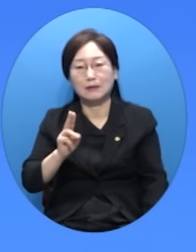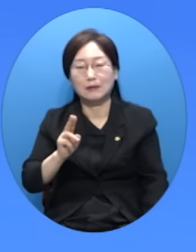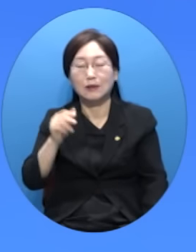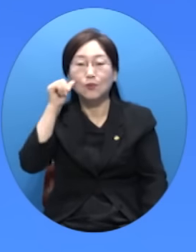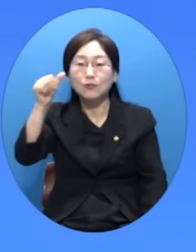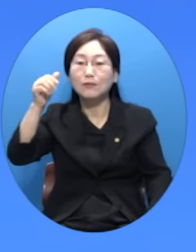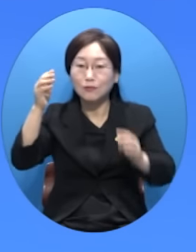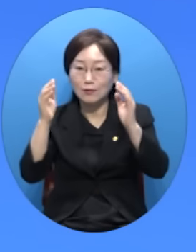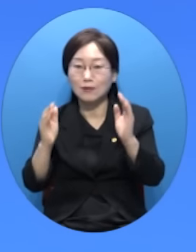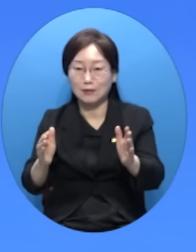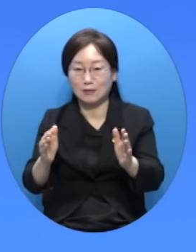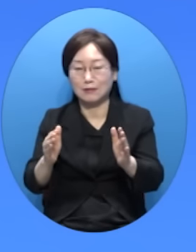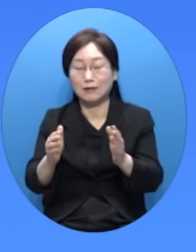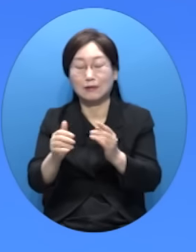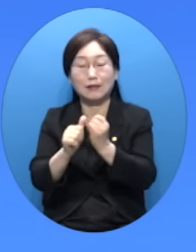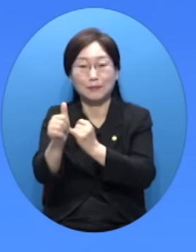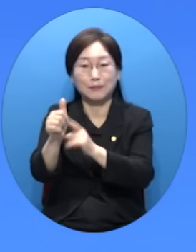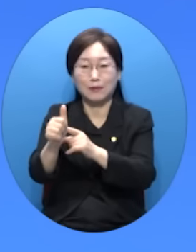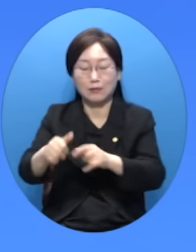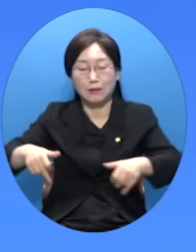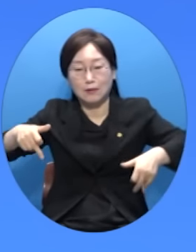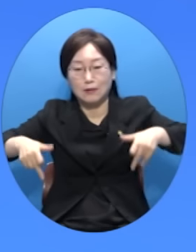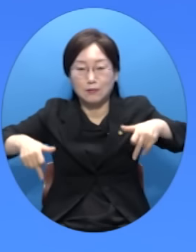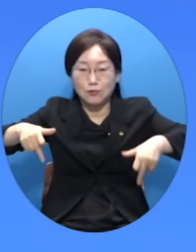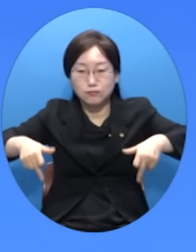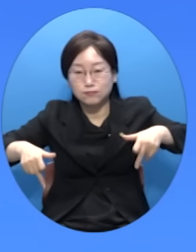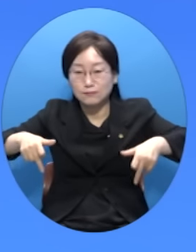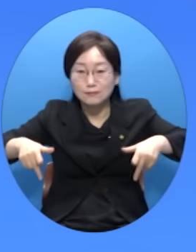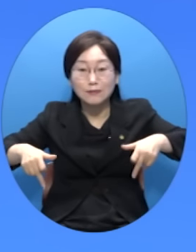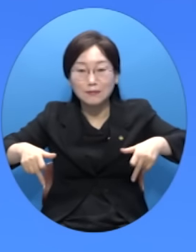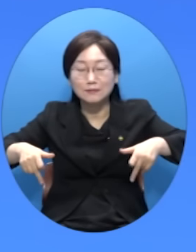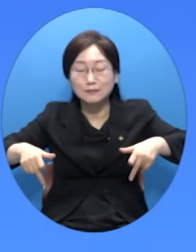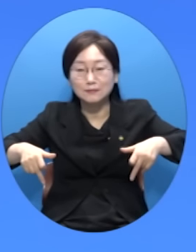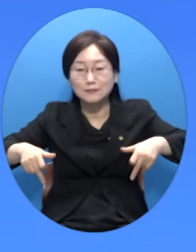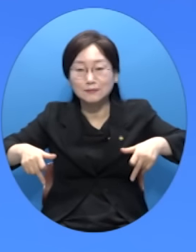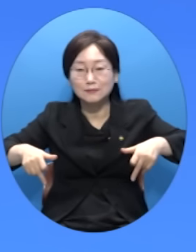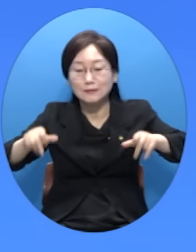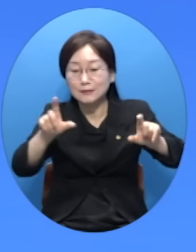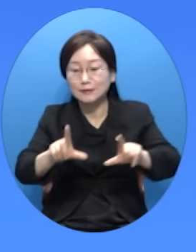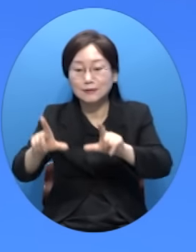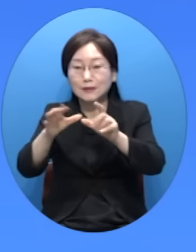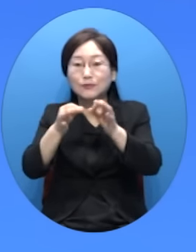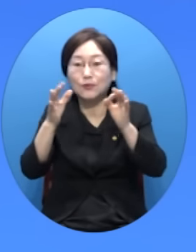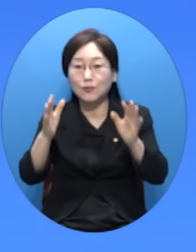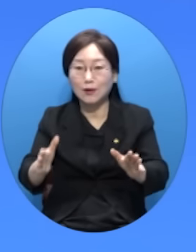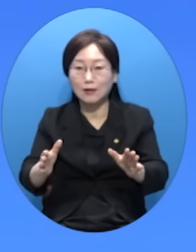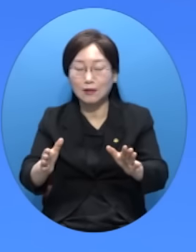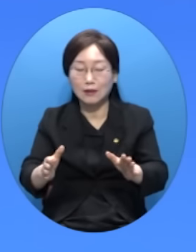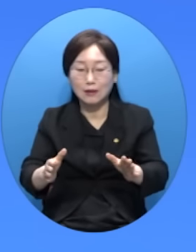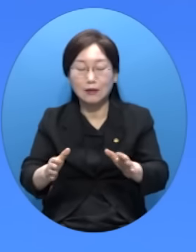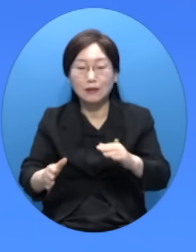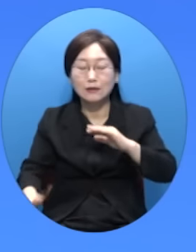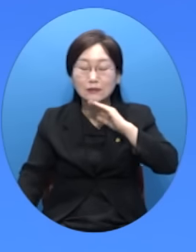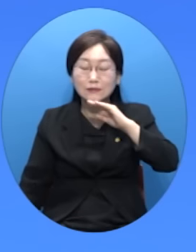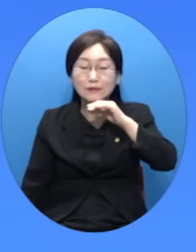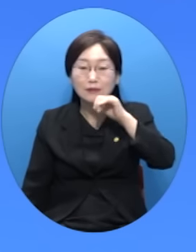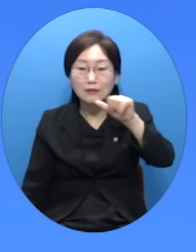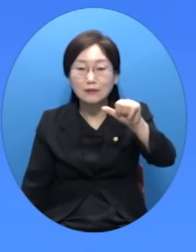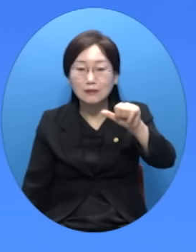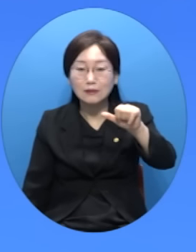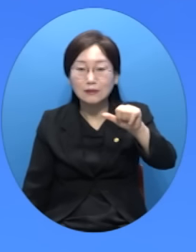5개월 동안 남편이 목발을 짚고 지내는 동안 집에 다섯 달 된